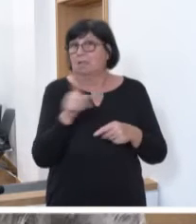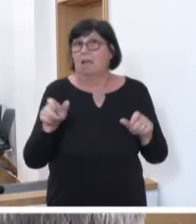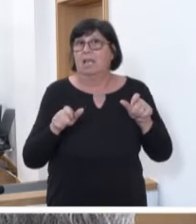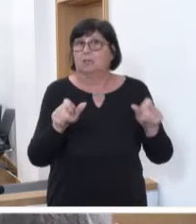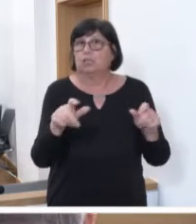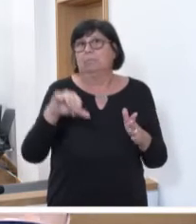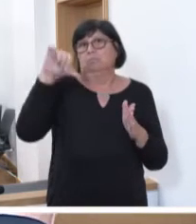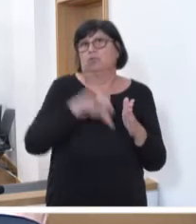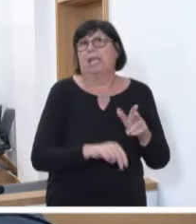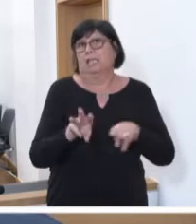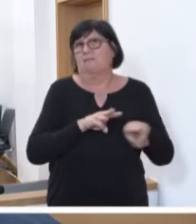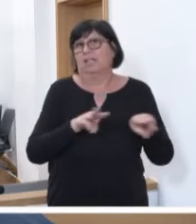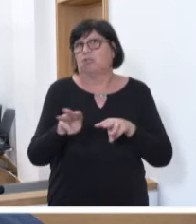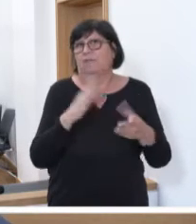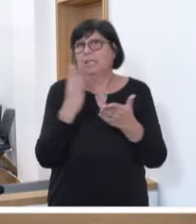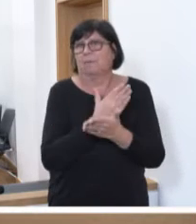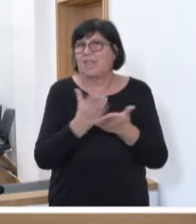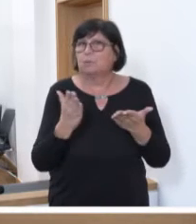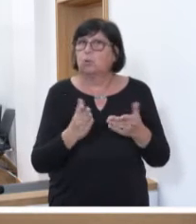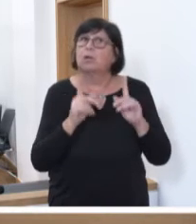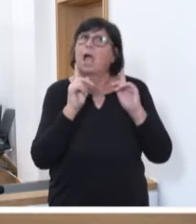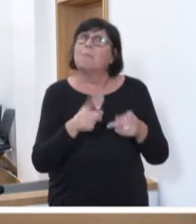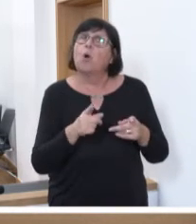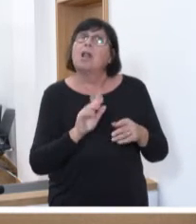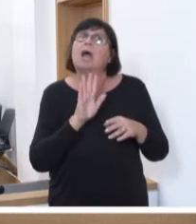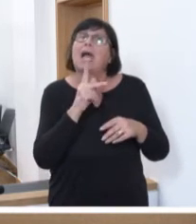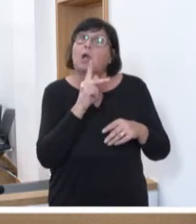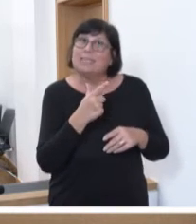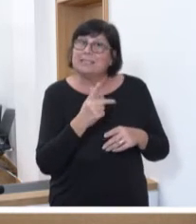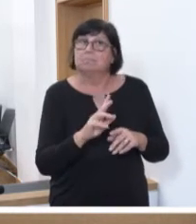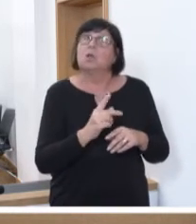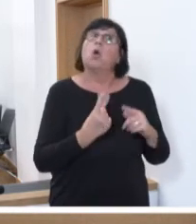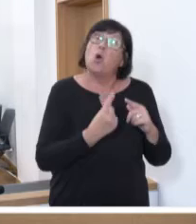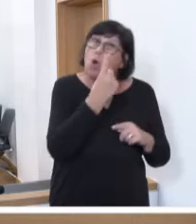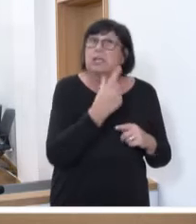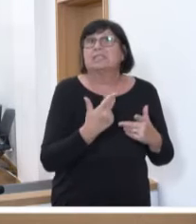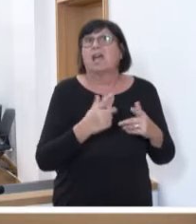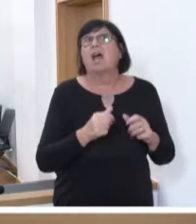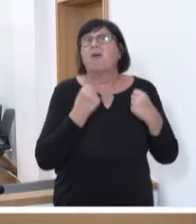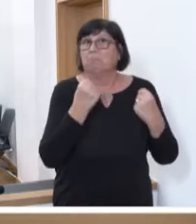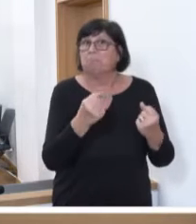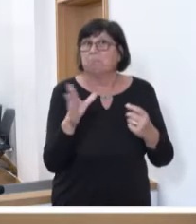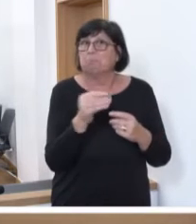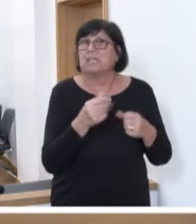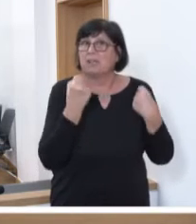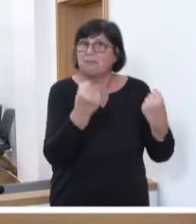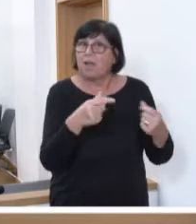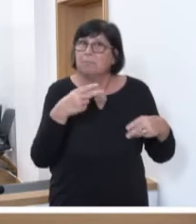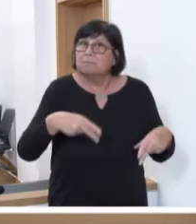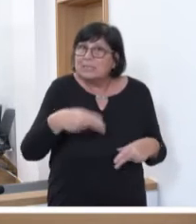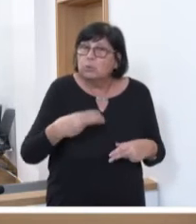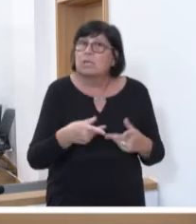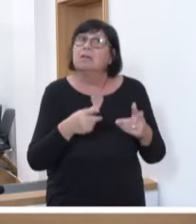eine schlechte wirtschaftliche Bewertung, wobei die Variante über Konz aufgrund der höchsten Fahrgastpotenziale und insbesondere aufgrund der nicht